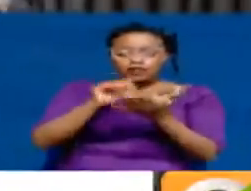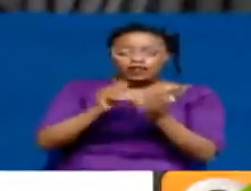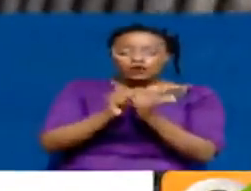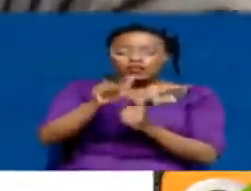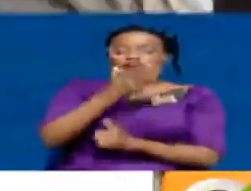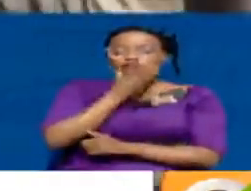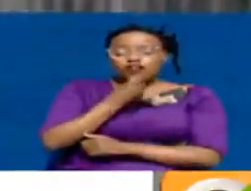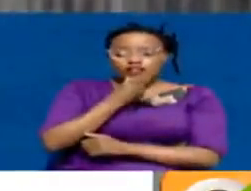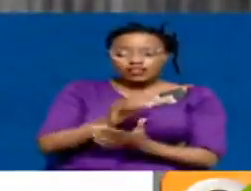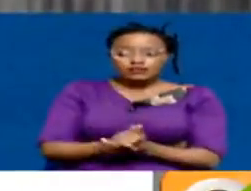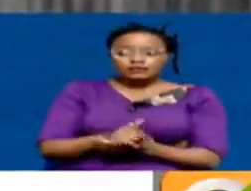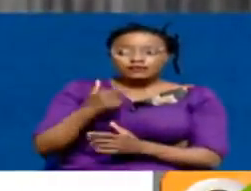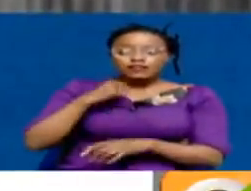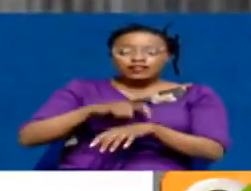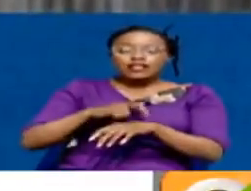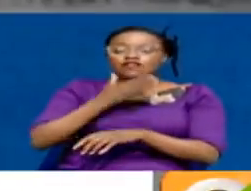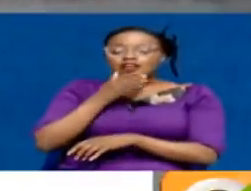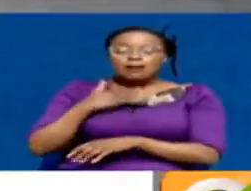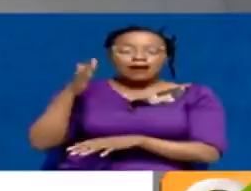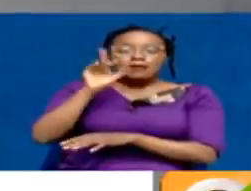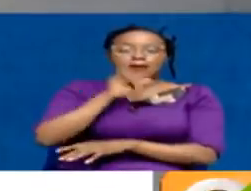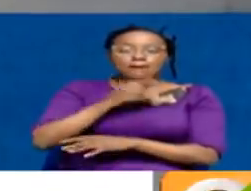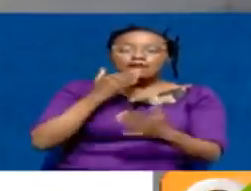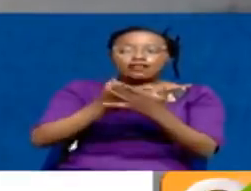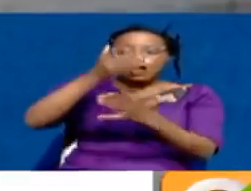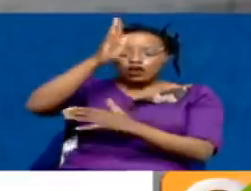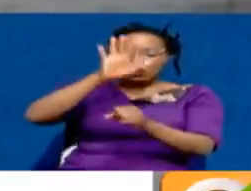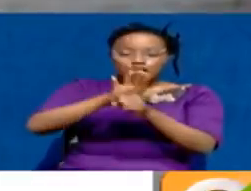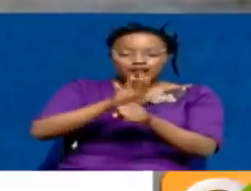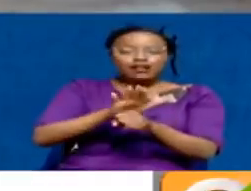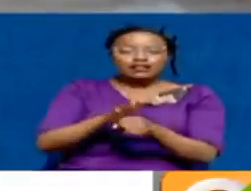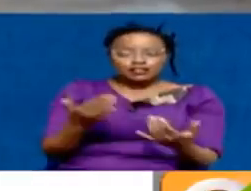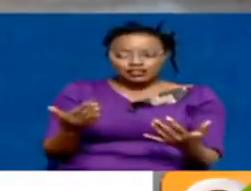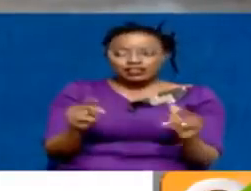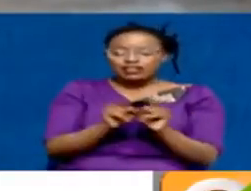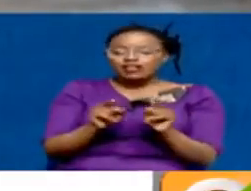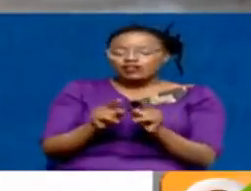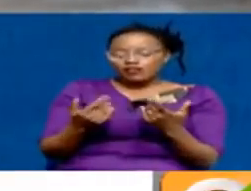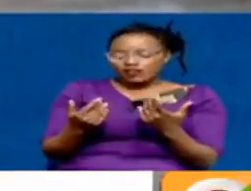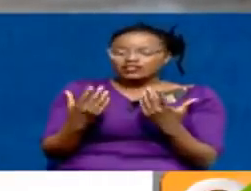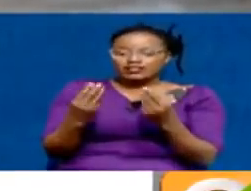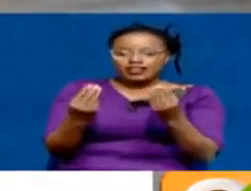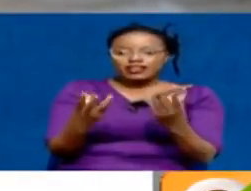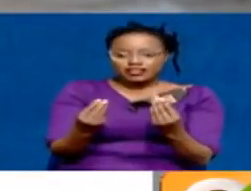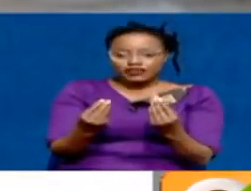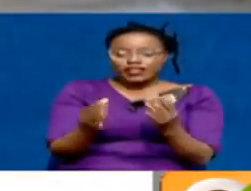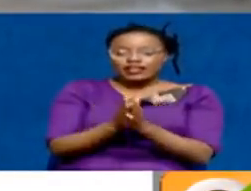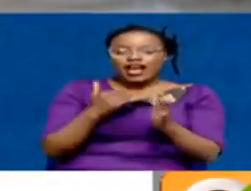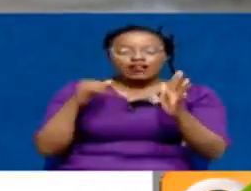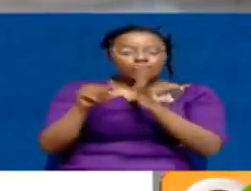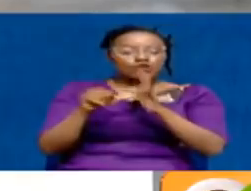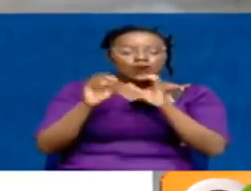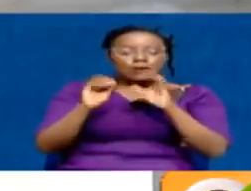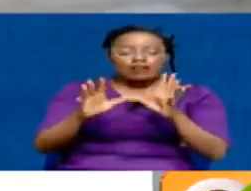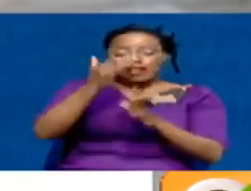na baba yao. Lakini sasa hivi babangu amekuja, nashukuru Mungu. At least niko mwepesi. Hakuna mashida sasa